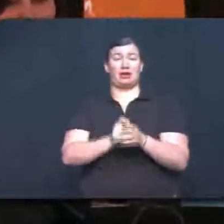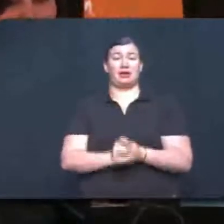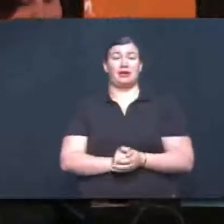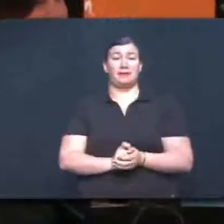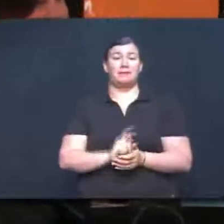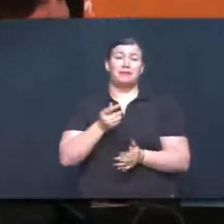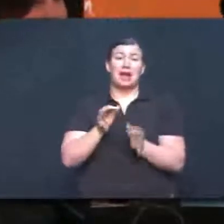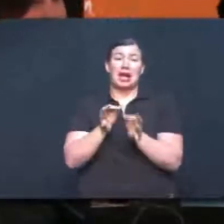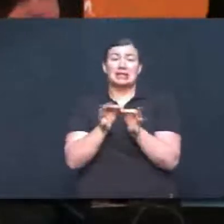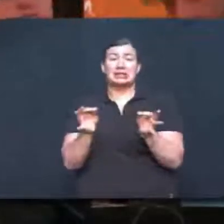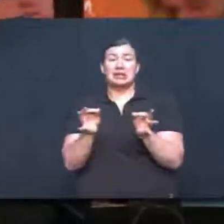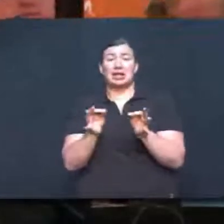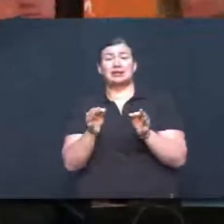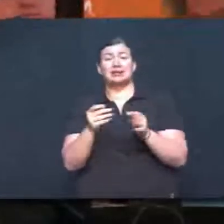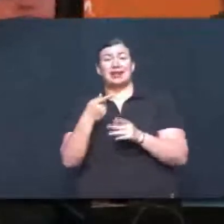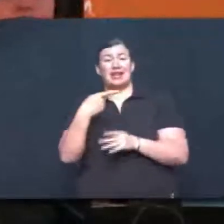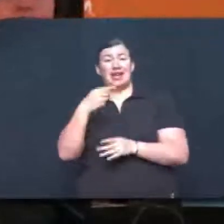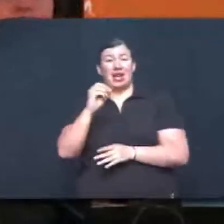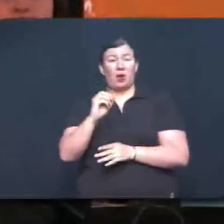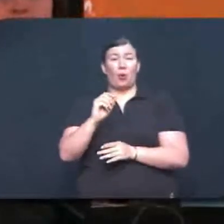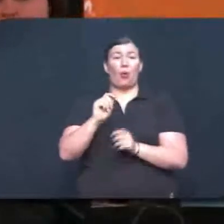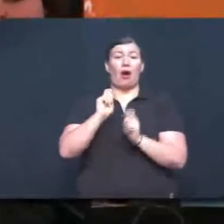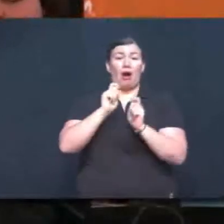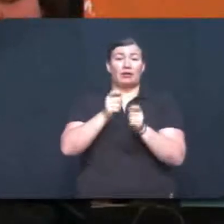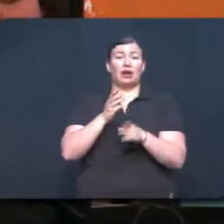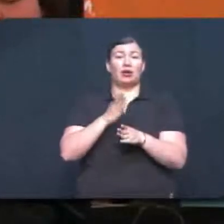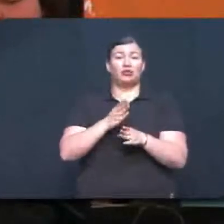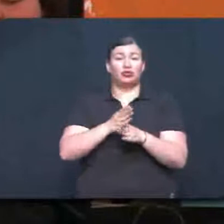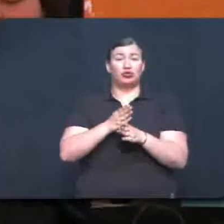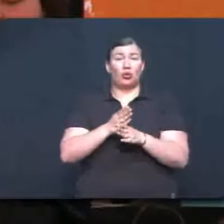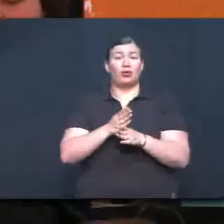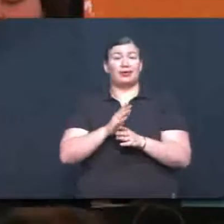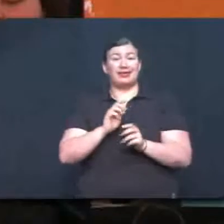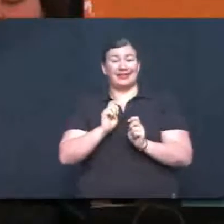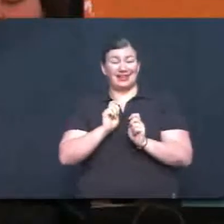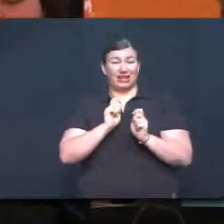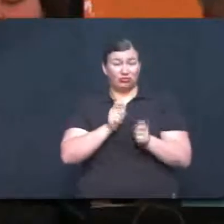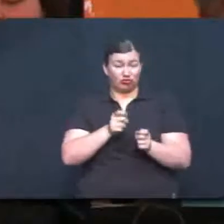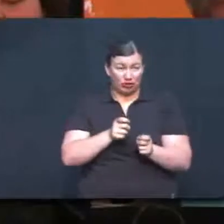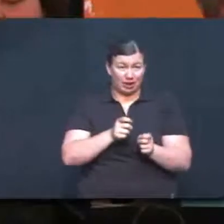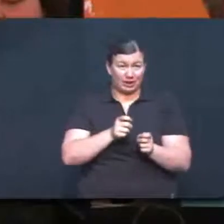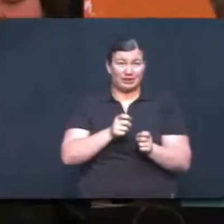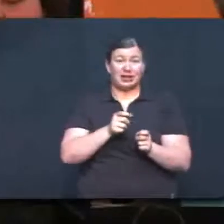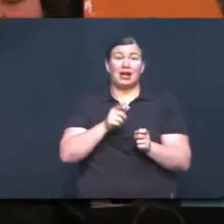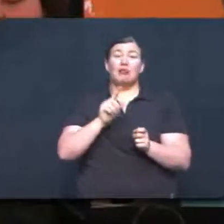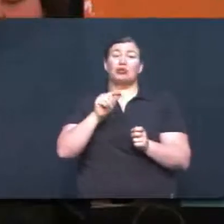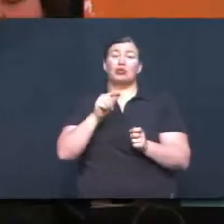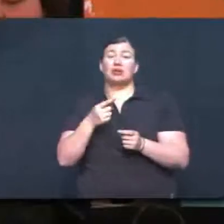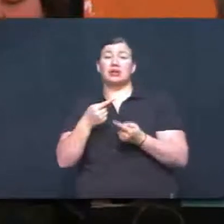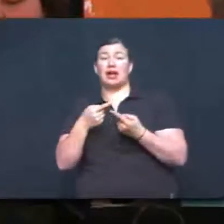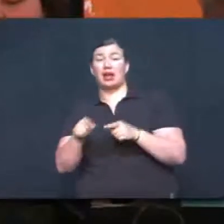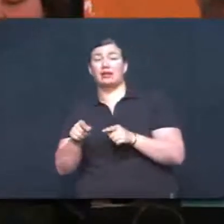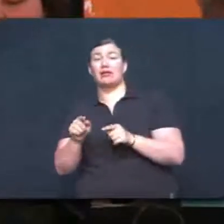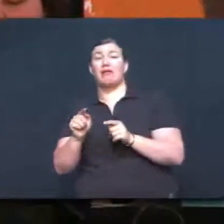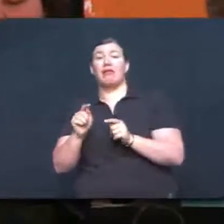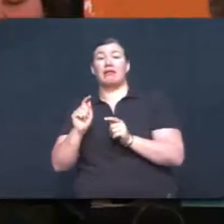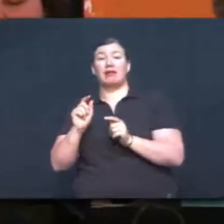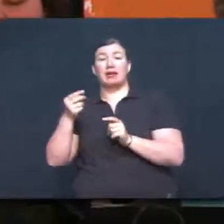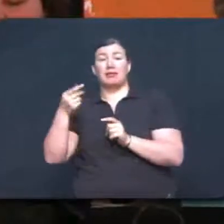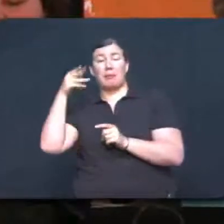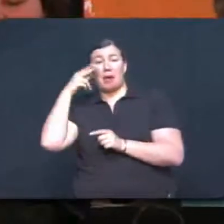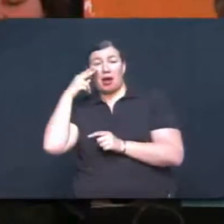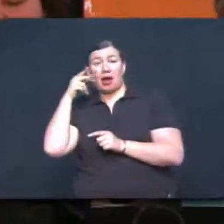der Satz wurde ein guantrag gestellt so kann jeder Pirat einen geo-alternativantrag Stellen geändert wird